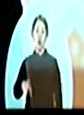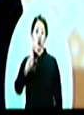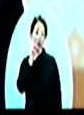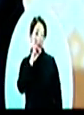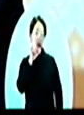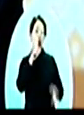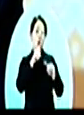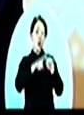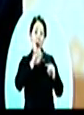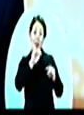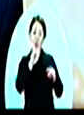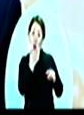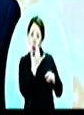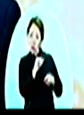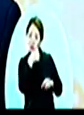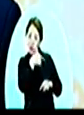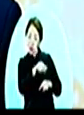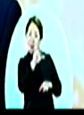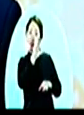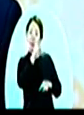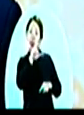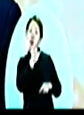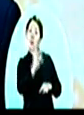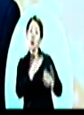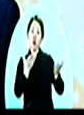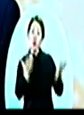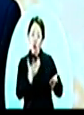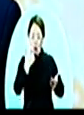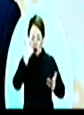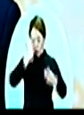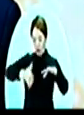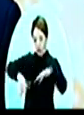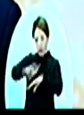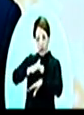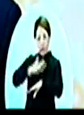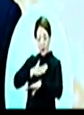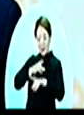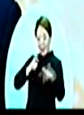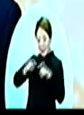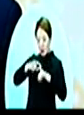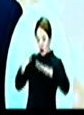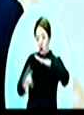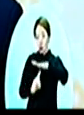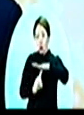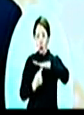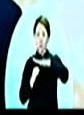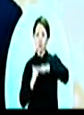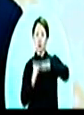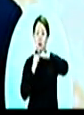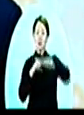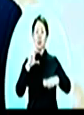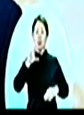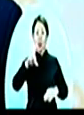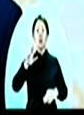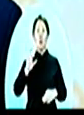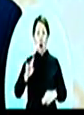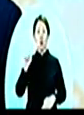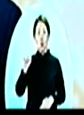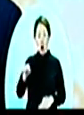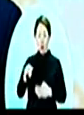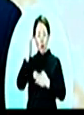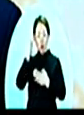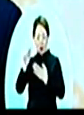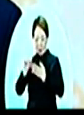Хүнс хөдөө аж ахуй хөнгөн үйлдвэрийн салбар бол өөрөө Монгол улсын эдийн засгийн тулгуур салбар аа гэж